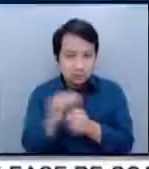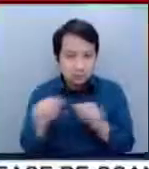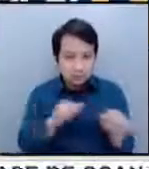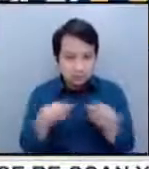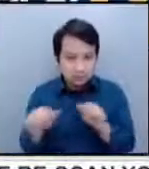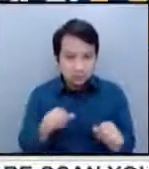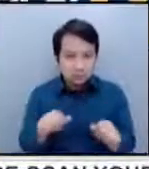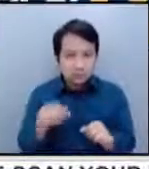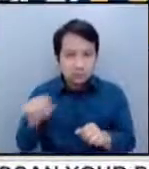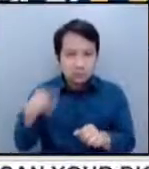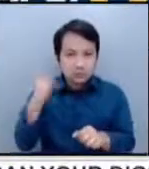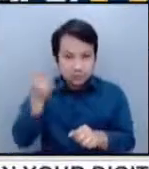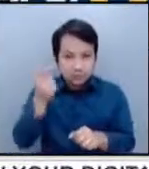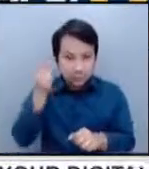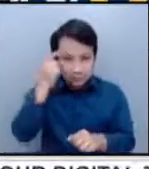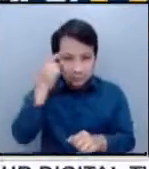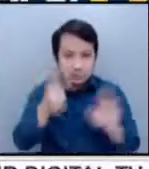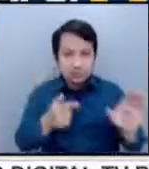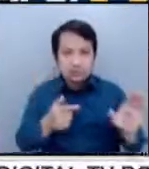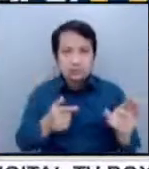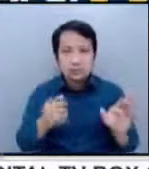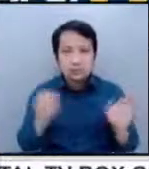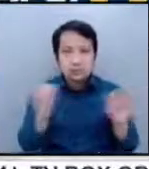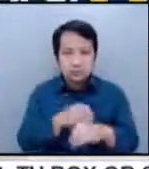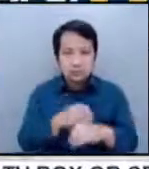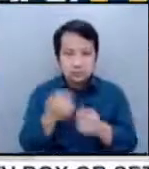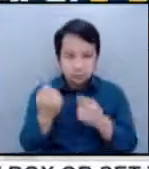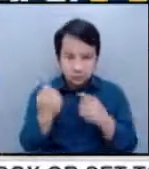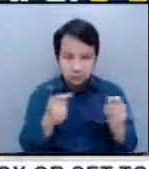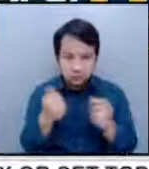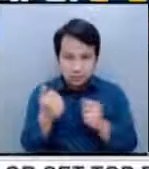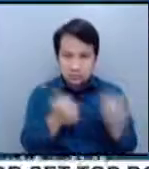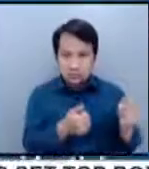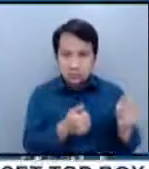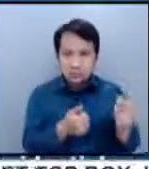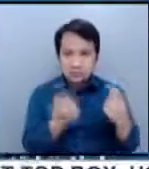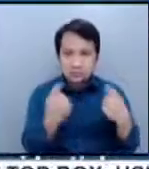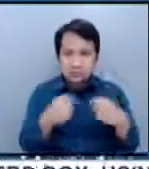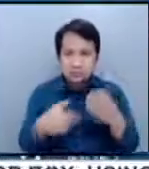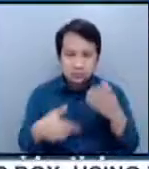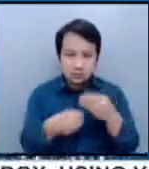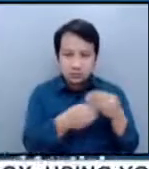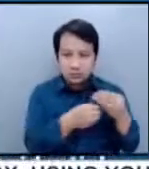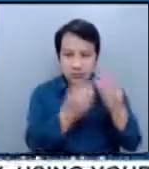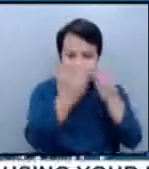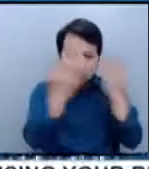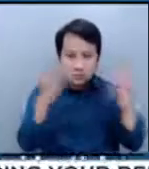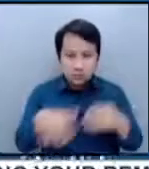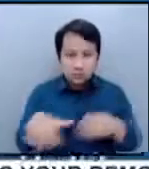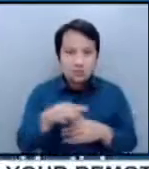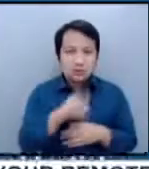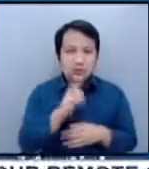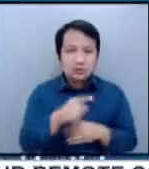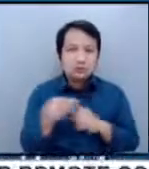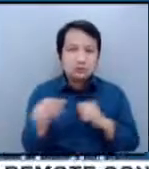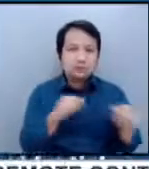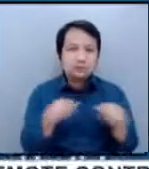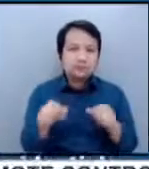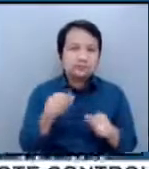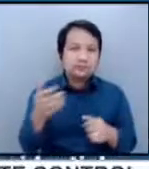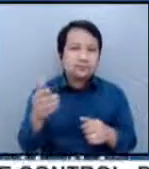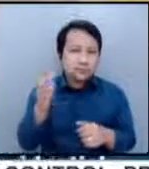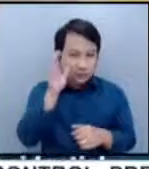pamahalaan. At ang kanyang opisina, sinusubukan na lang din anya itong punan. Pero tugon naman ni Acting Presidential Spokesperson